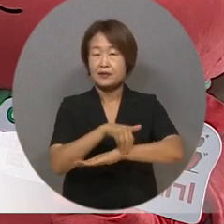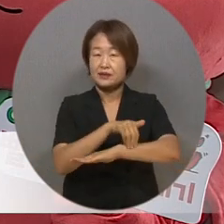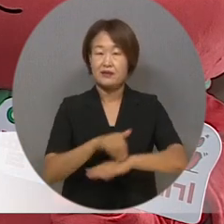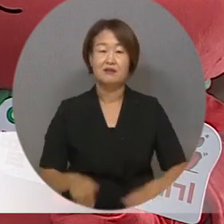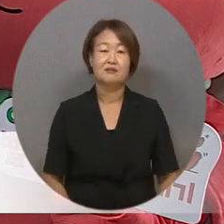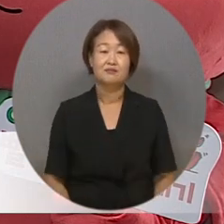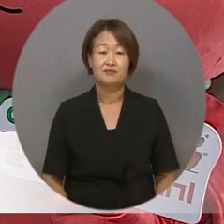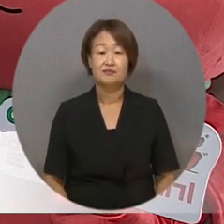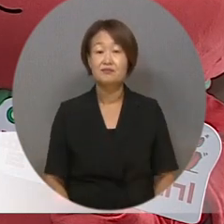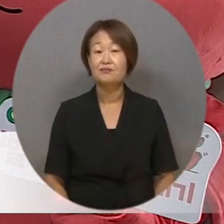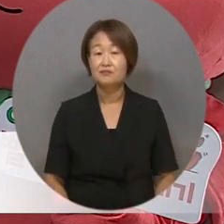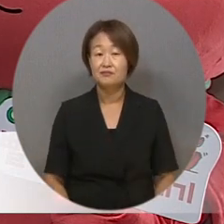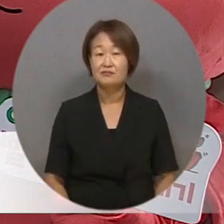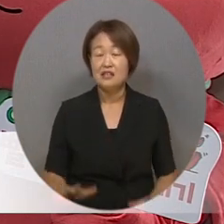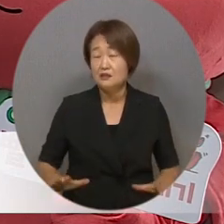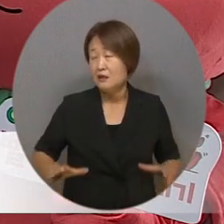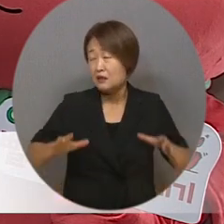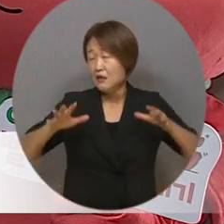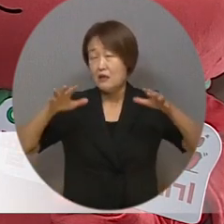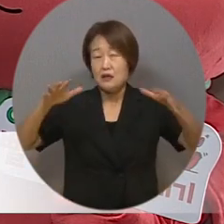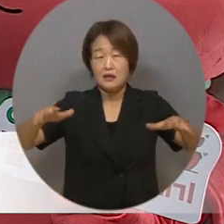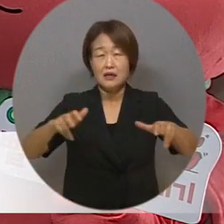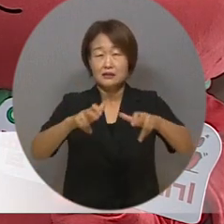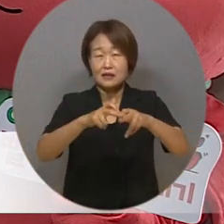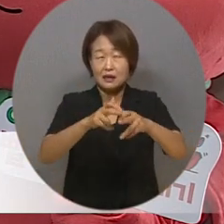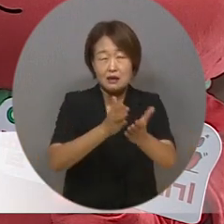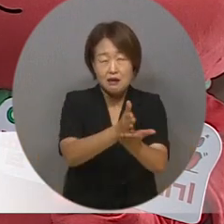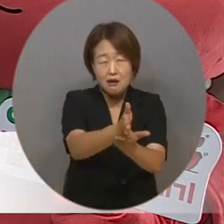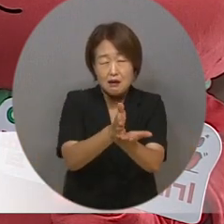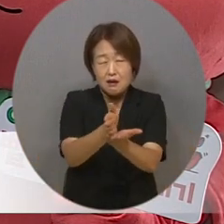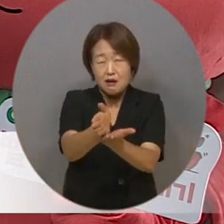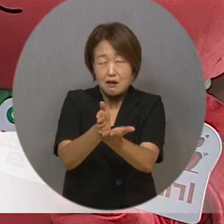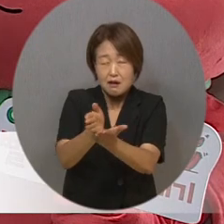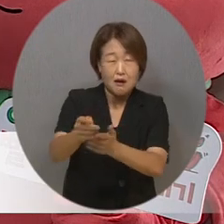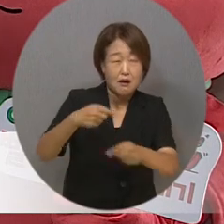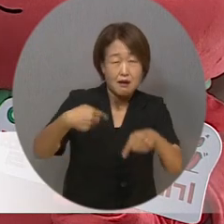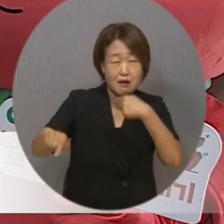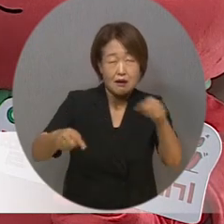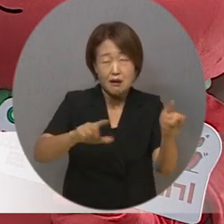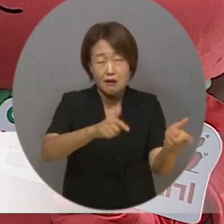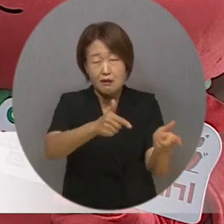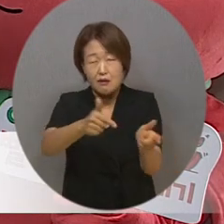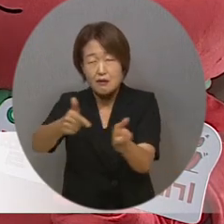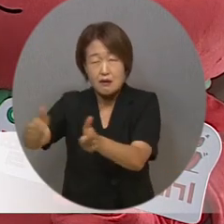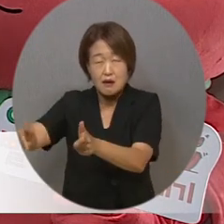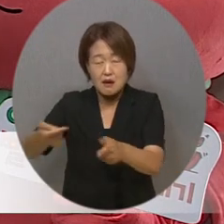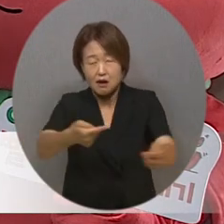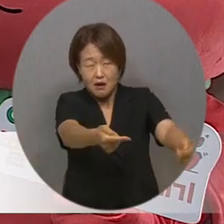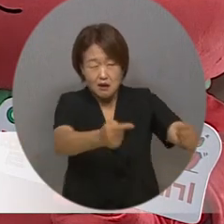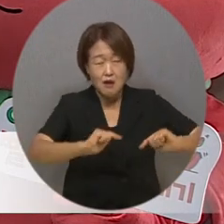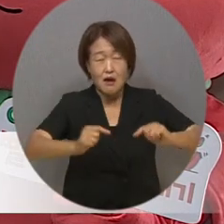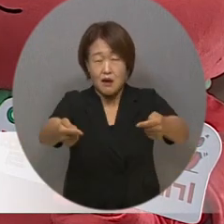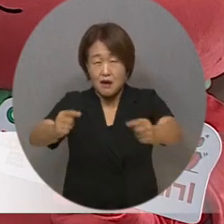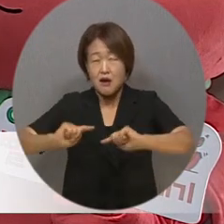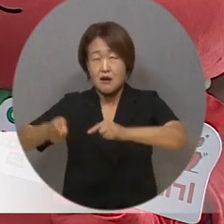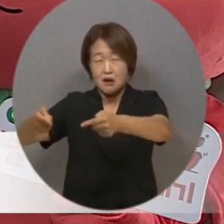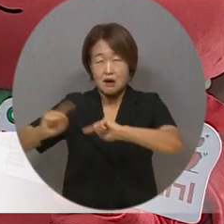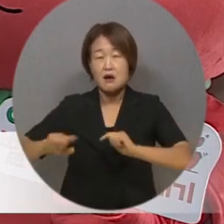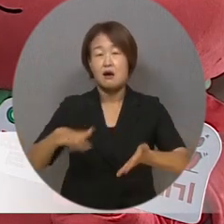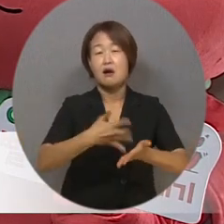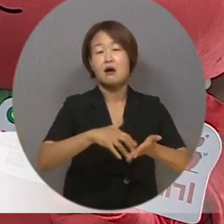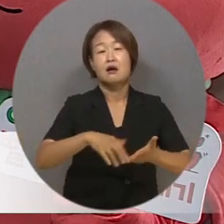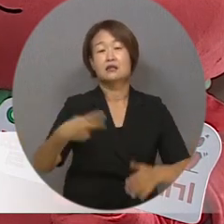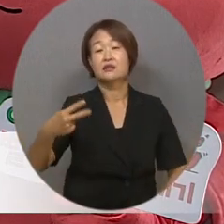이 대회는 전 세계 장애 분야 지도자들을 포함해서 2천 명의 참석자가